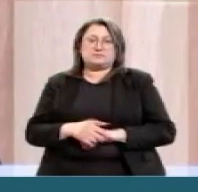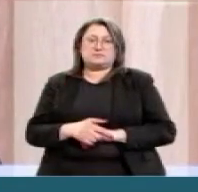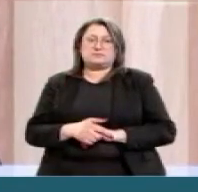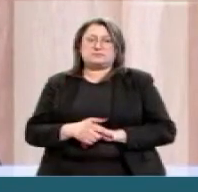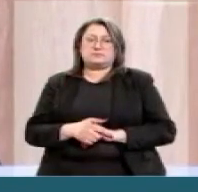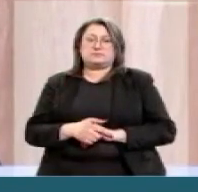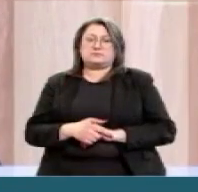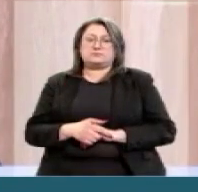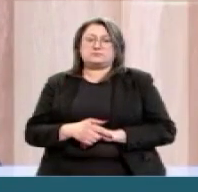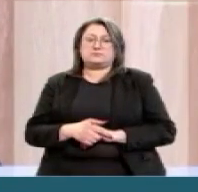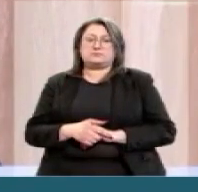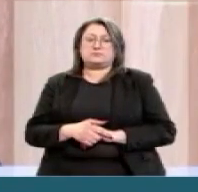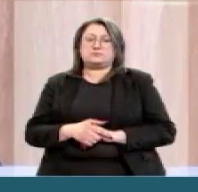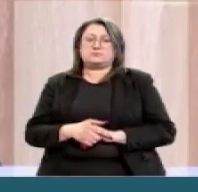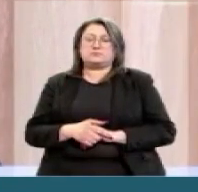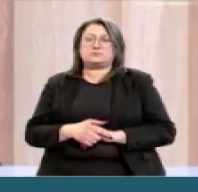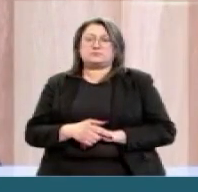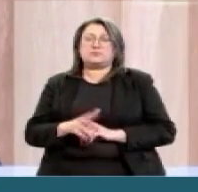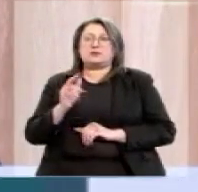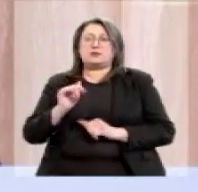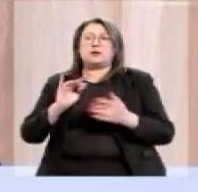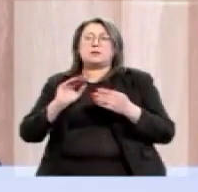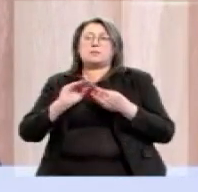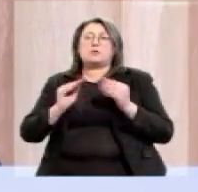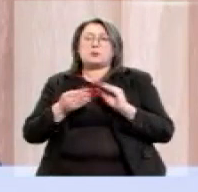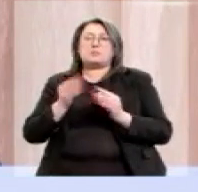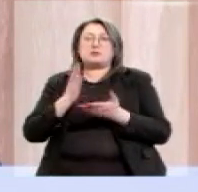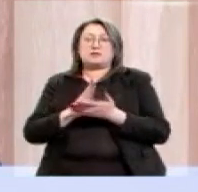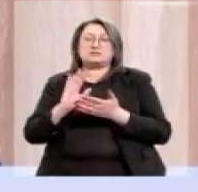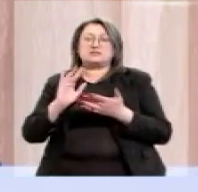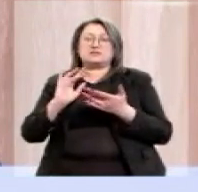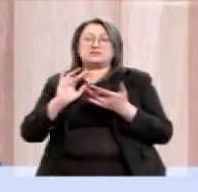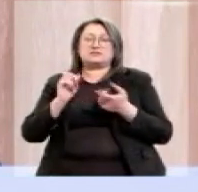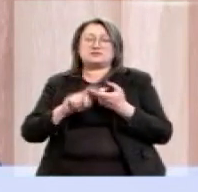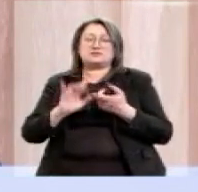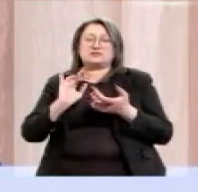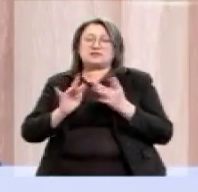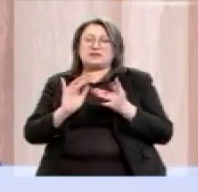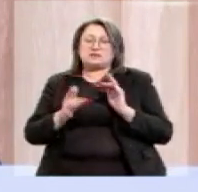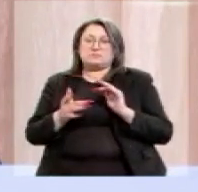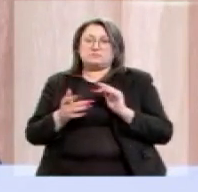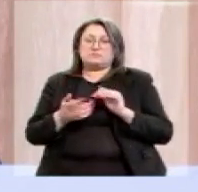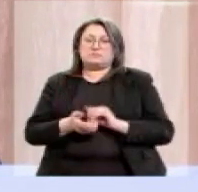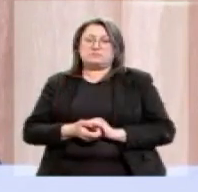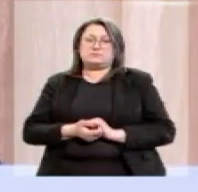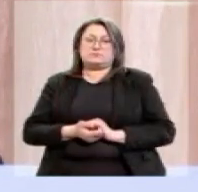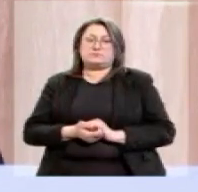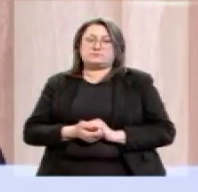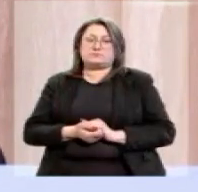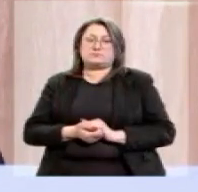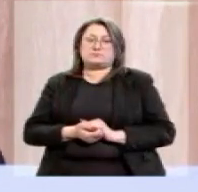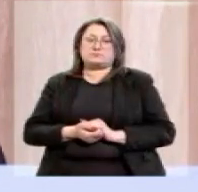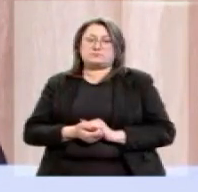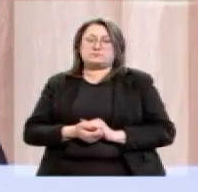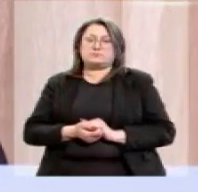здесь у нас есть сотовая связь 2G, 3G. Иә, ауылда интернет мәселесі өзекті. 2-3G желісі